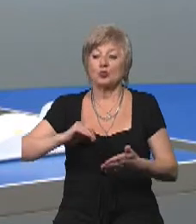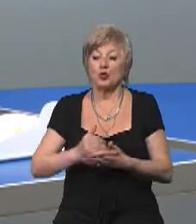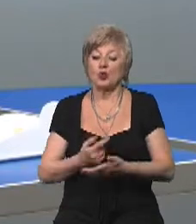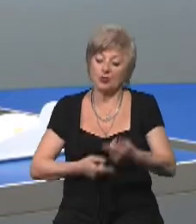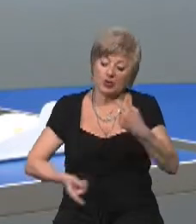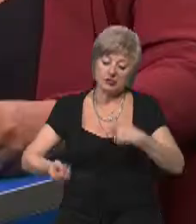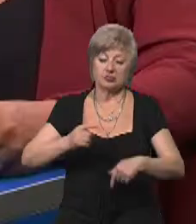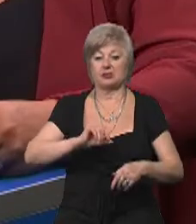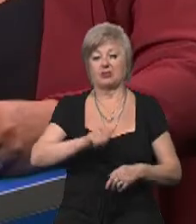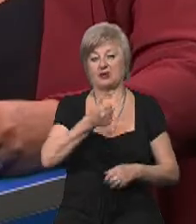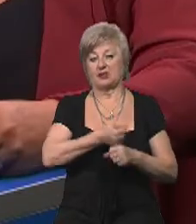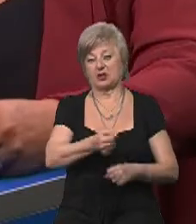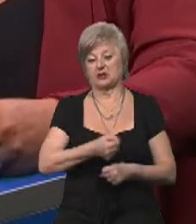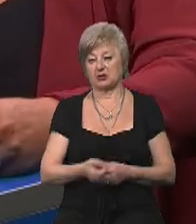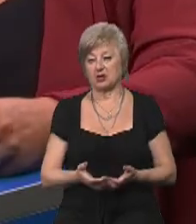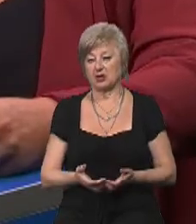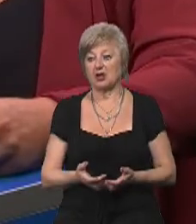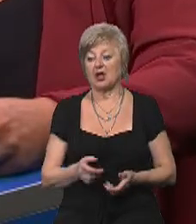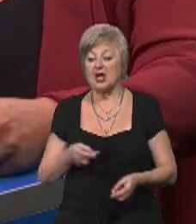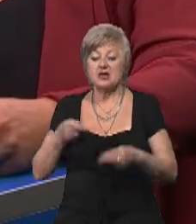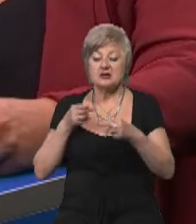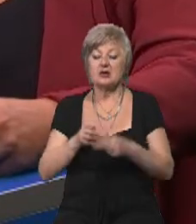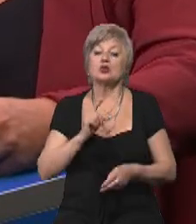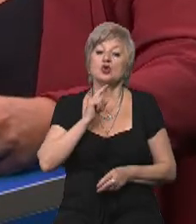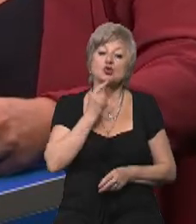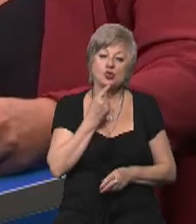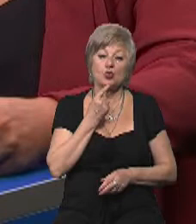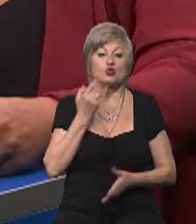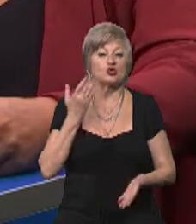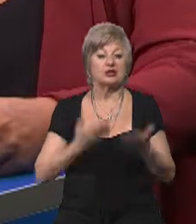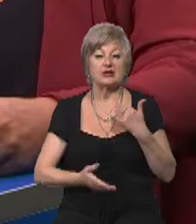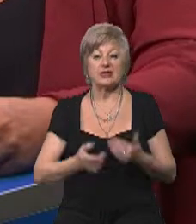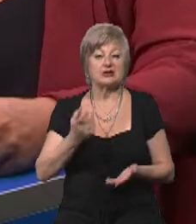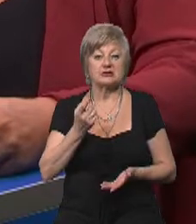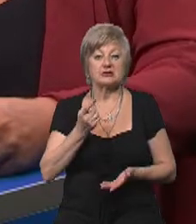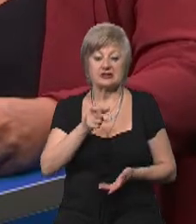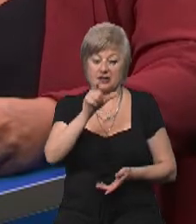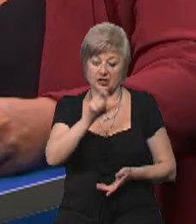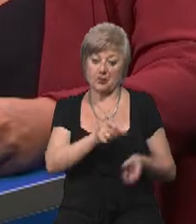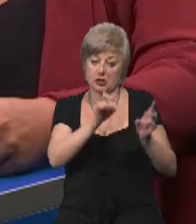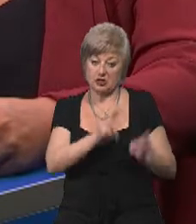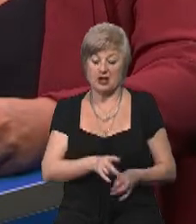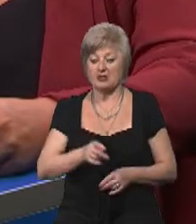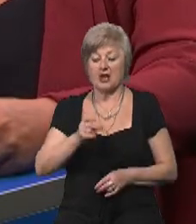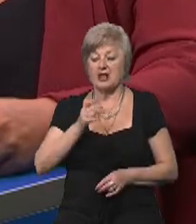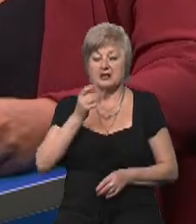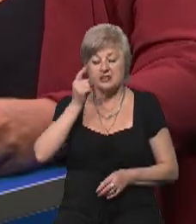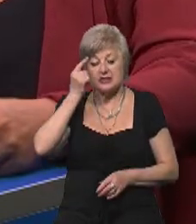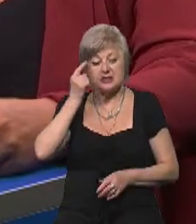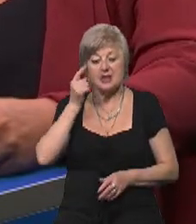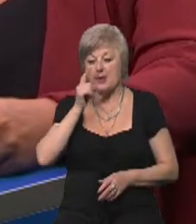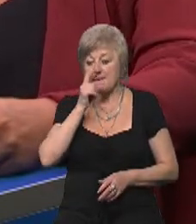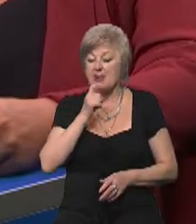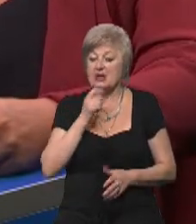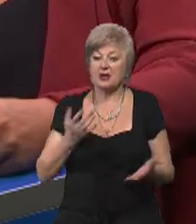виходить на новий цикл. Тому запобігти дуже сложно, якщо не розуміє постраждала особа. До речі, я би дуже хотіла, щоб